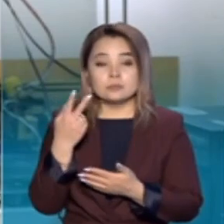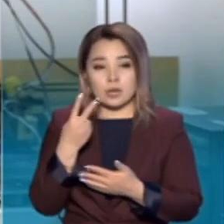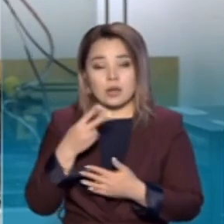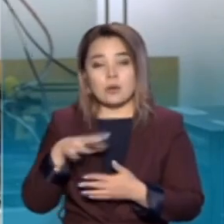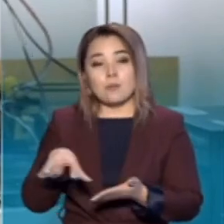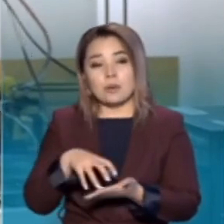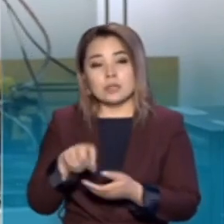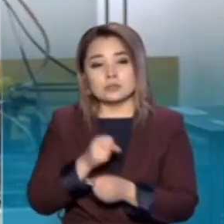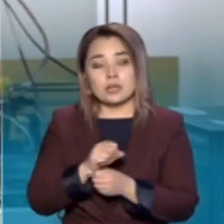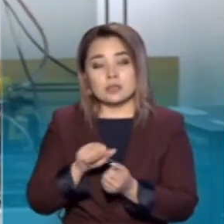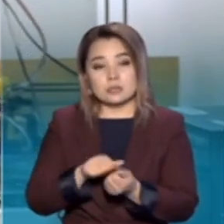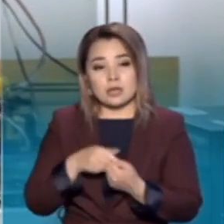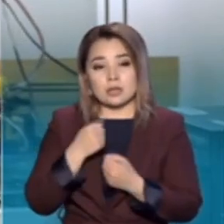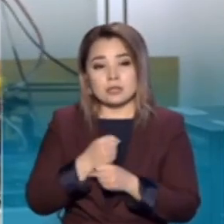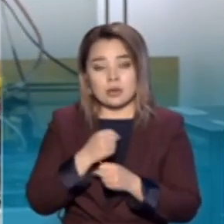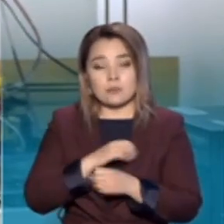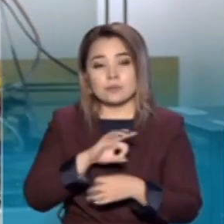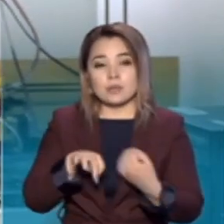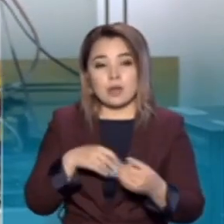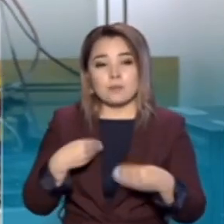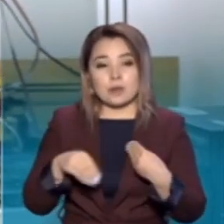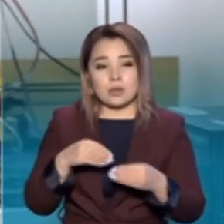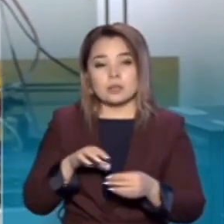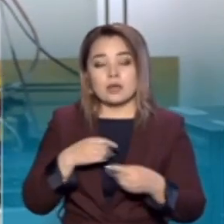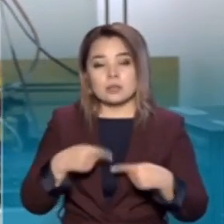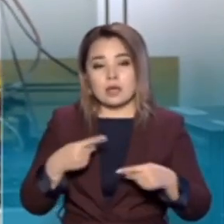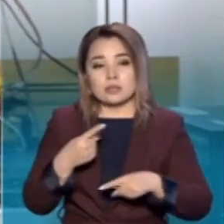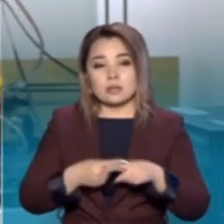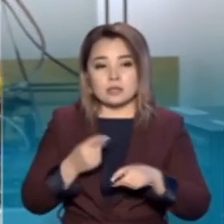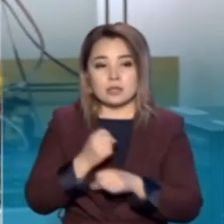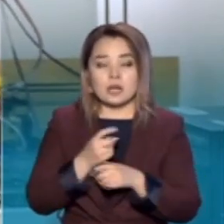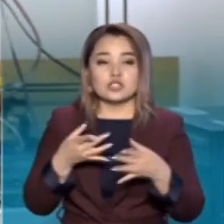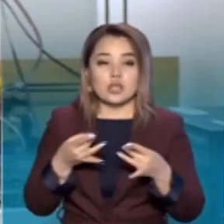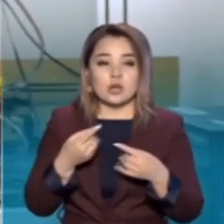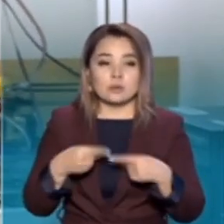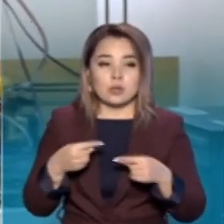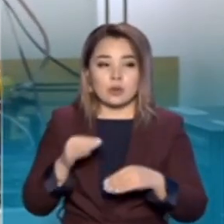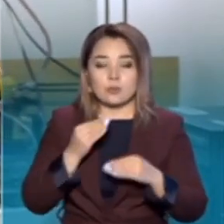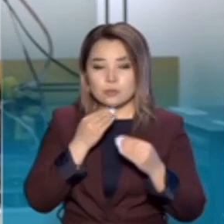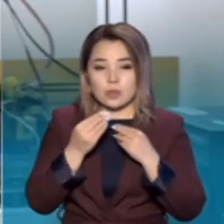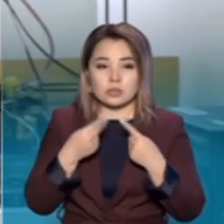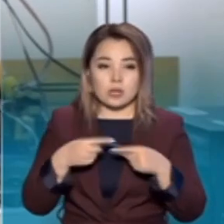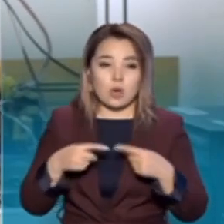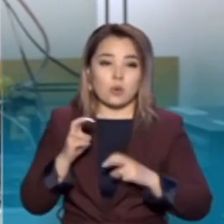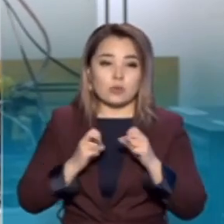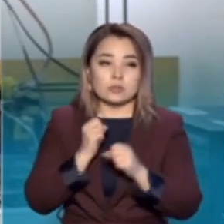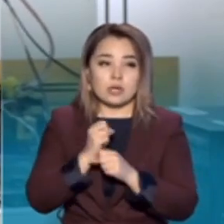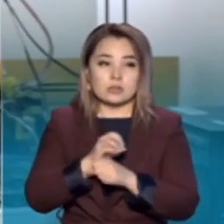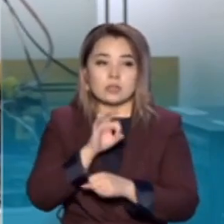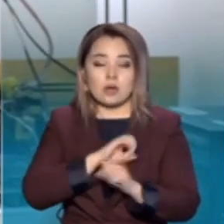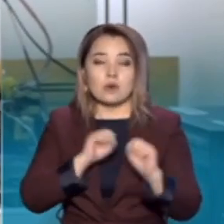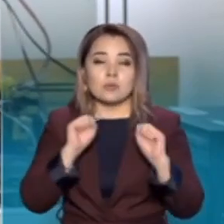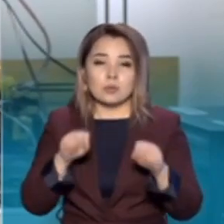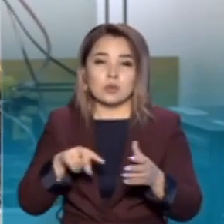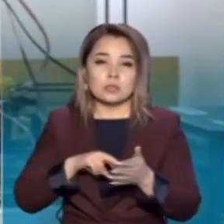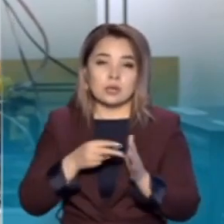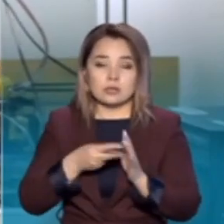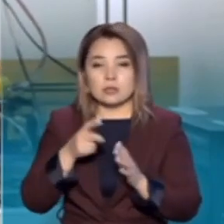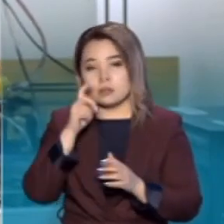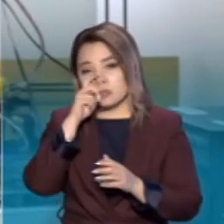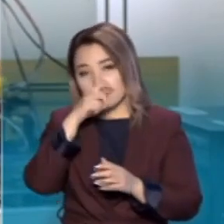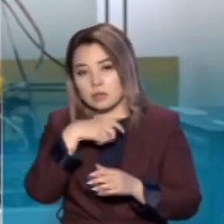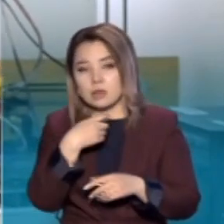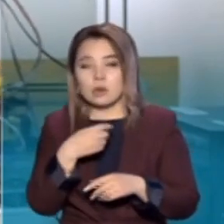Екінші принтерім пластиктен керек детальдарды шығарып қана қоймайды. Мен шикізат ретінде тағам өнімдерін қолдануды жоспарлап отырмын. Қатық, өзге